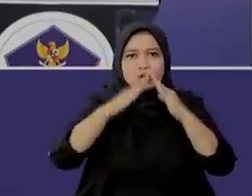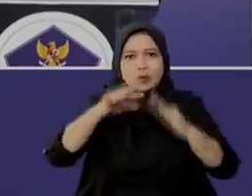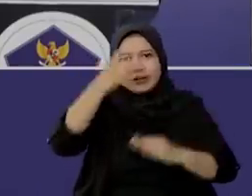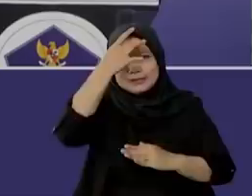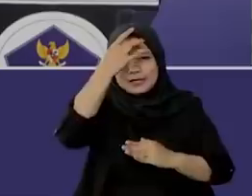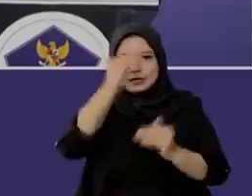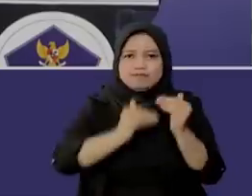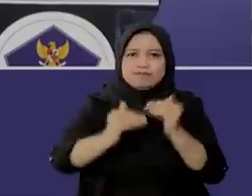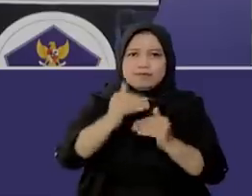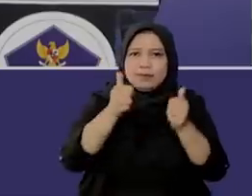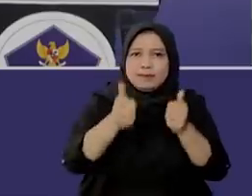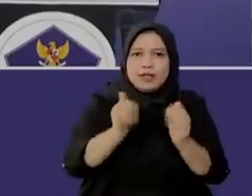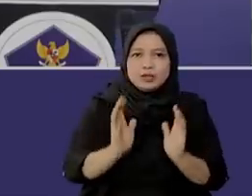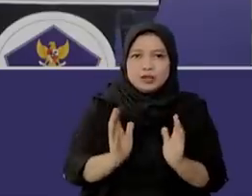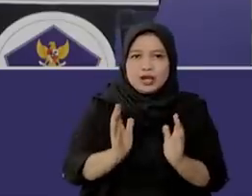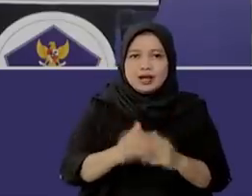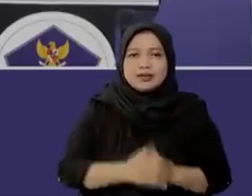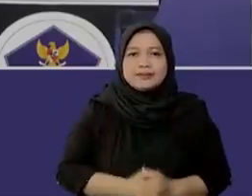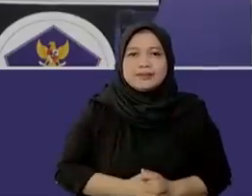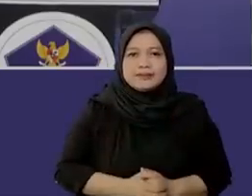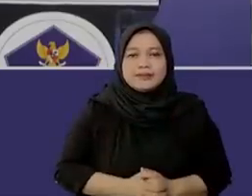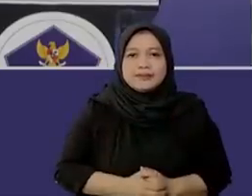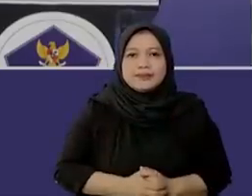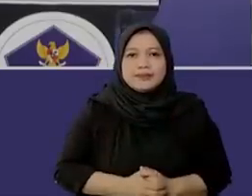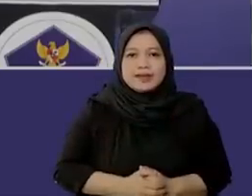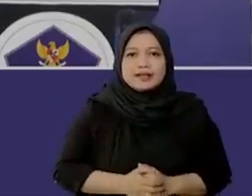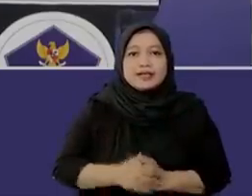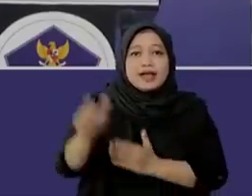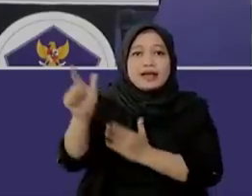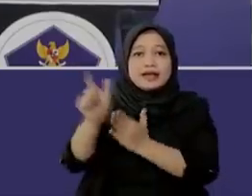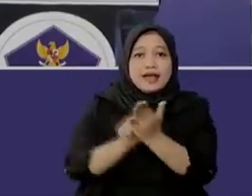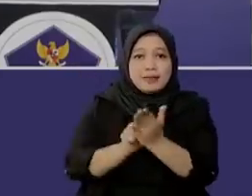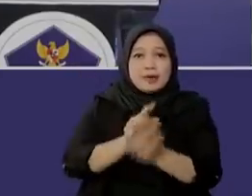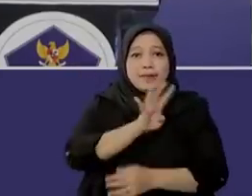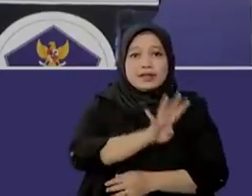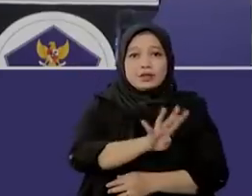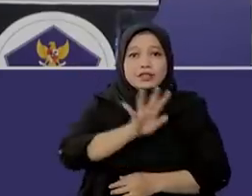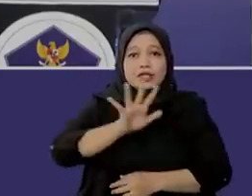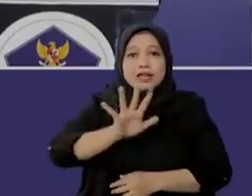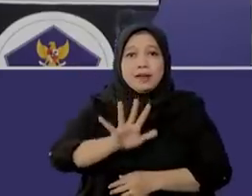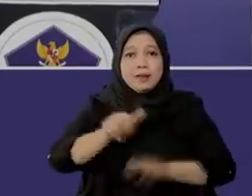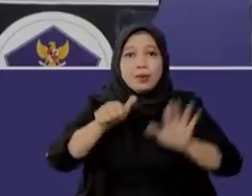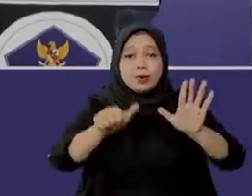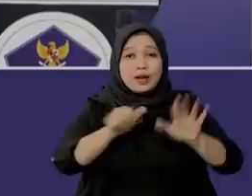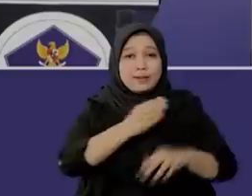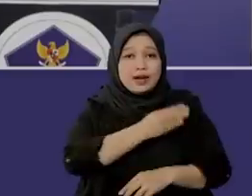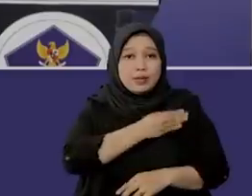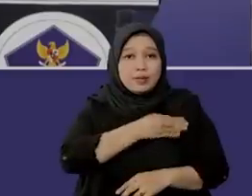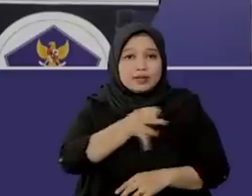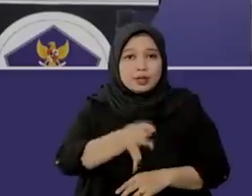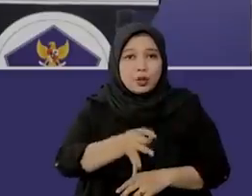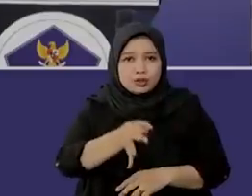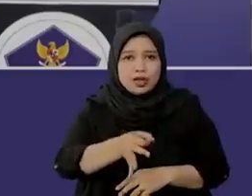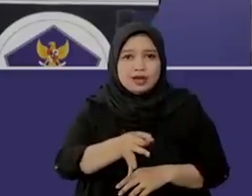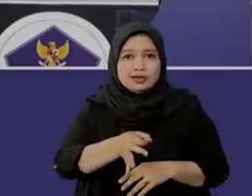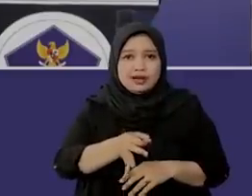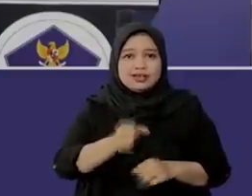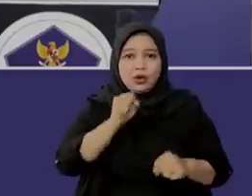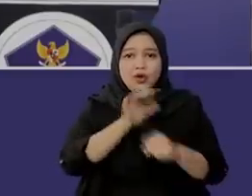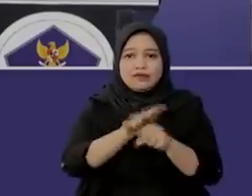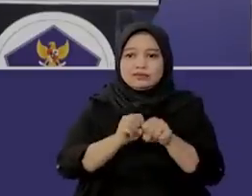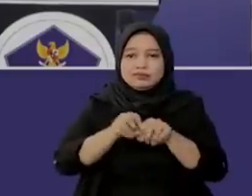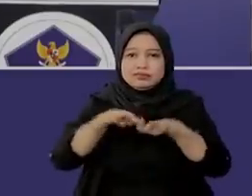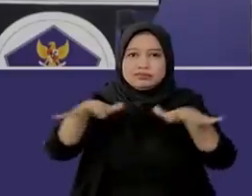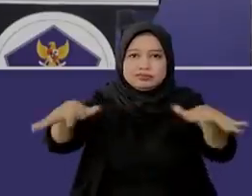rumah sakit saat ini dilaporkan 456 kabupaten kota yang telah terdampak